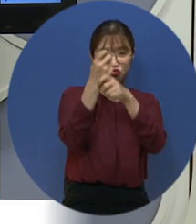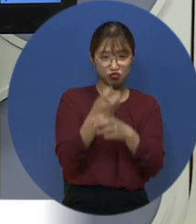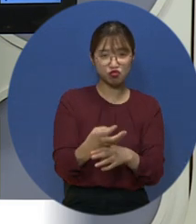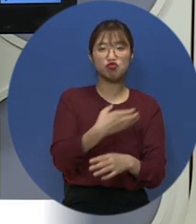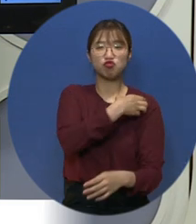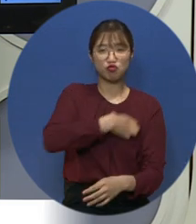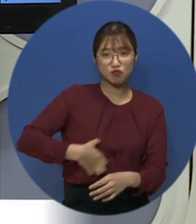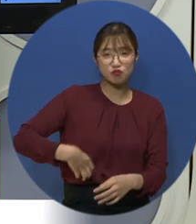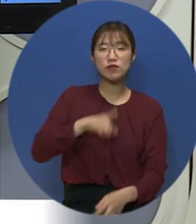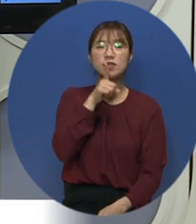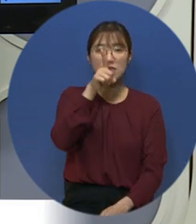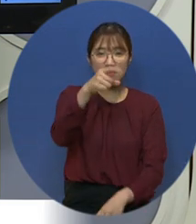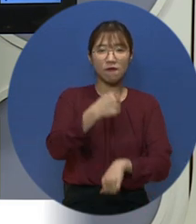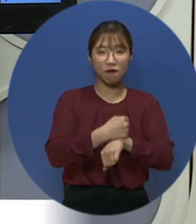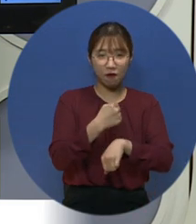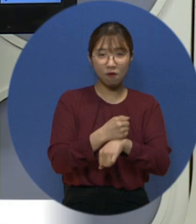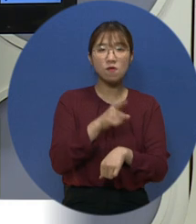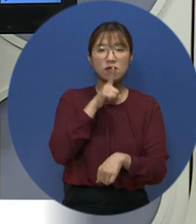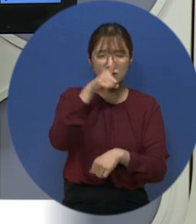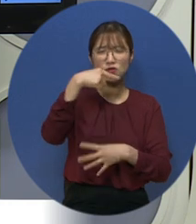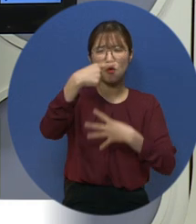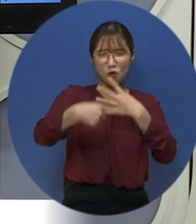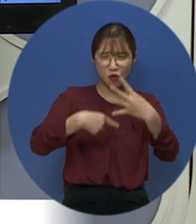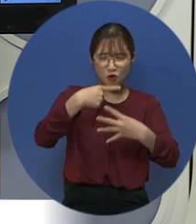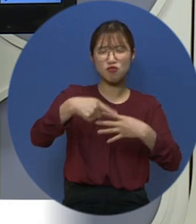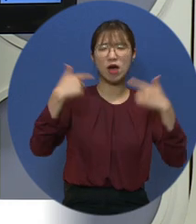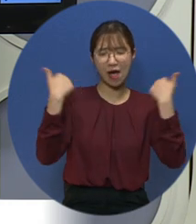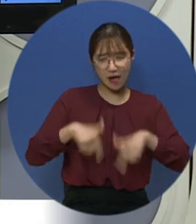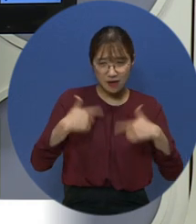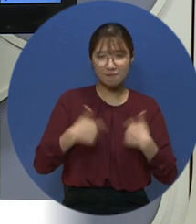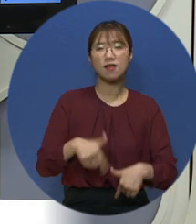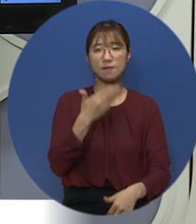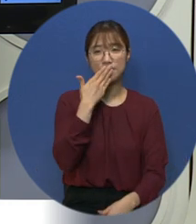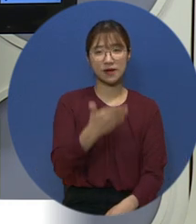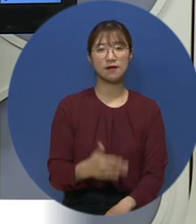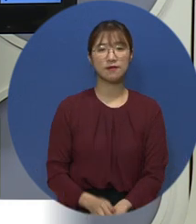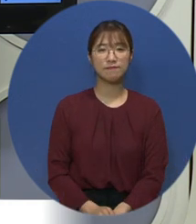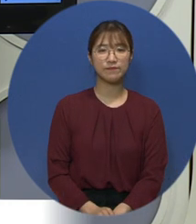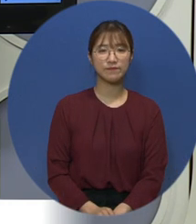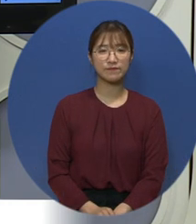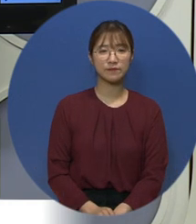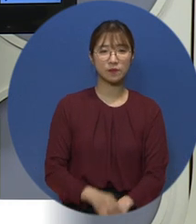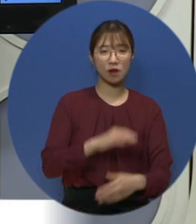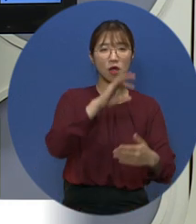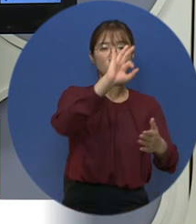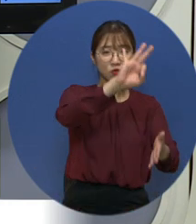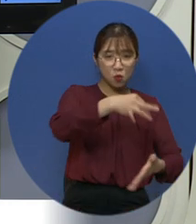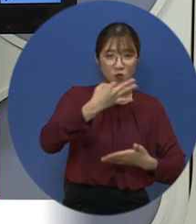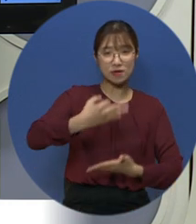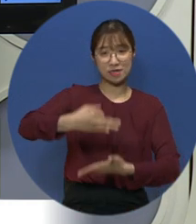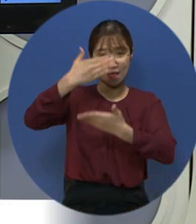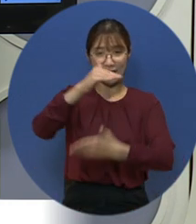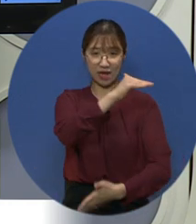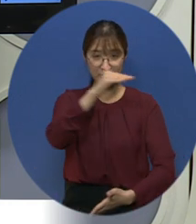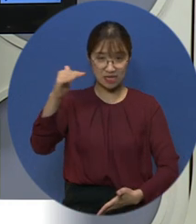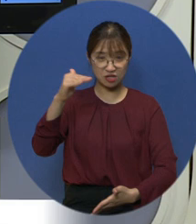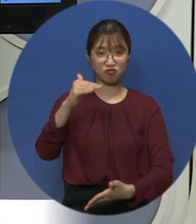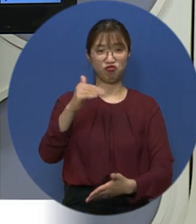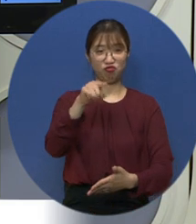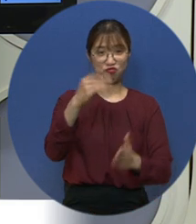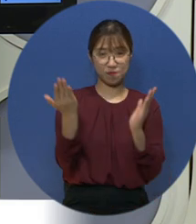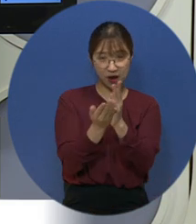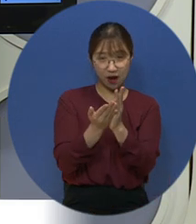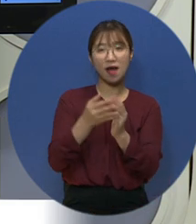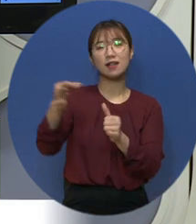신청하면 되고 신청은 연중 상시 가능한대요 소득과 재산 기중 만 해당되면 지원을 받을 수